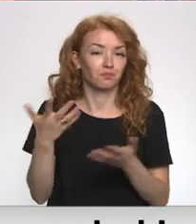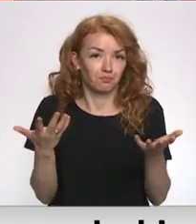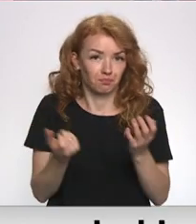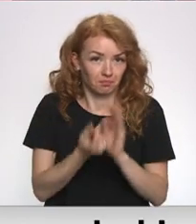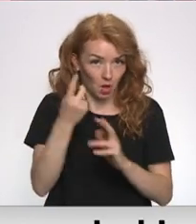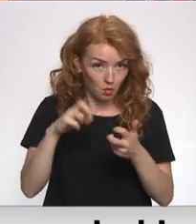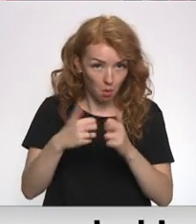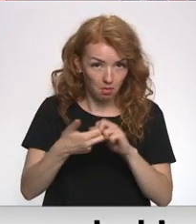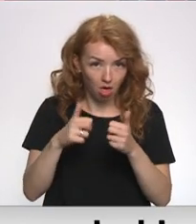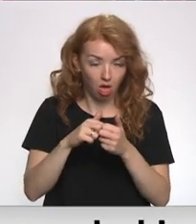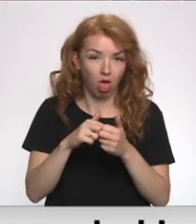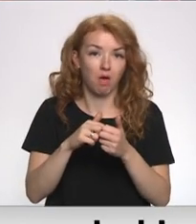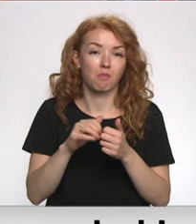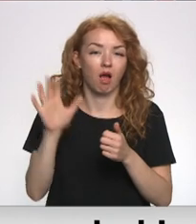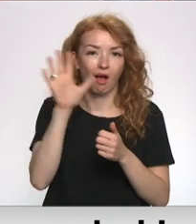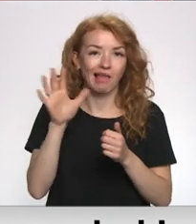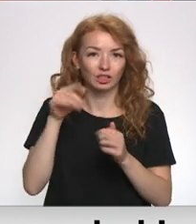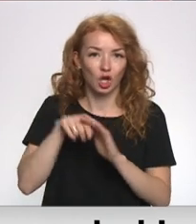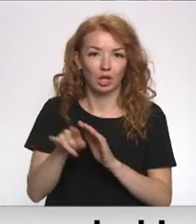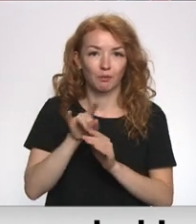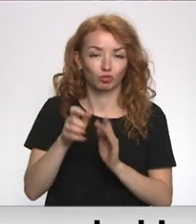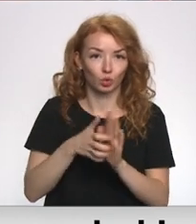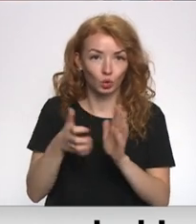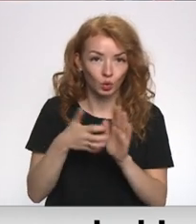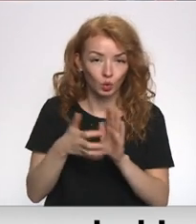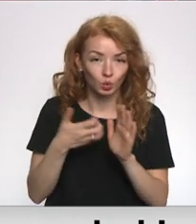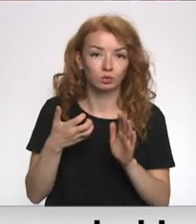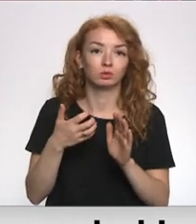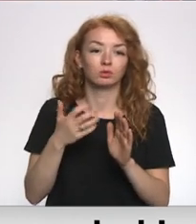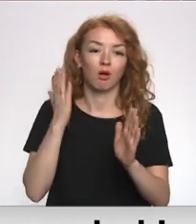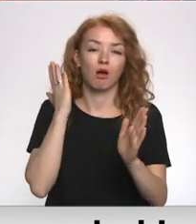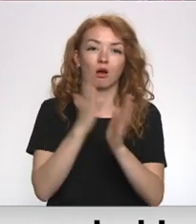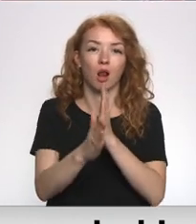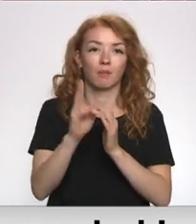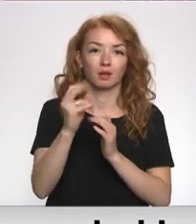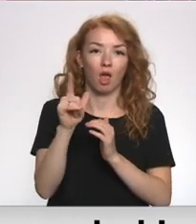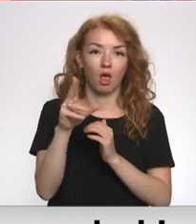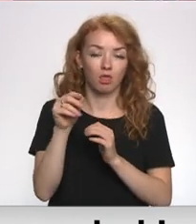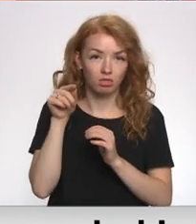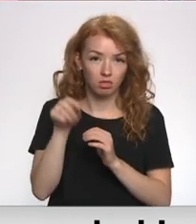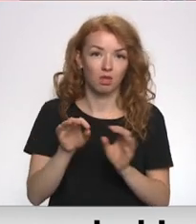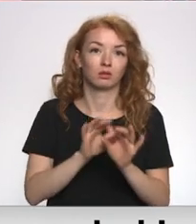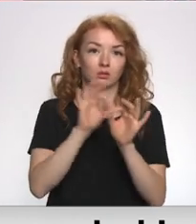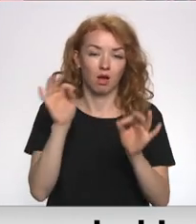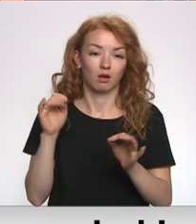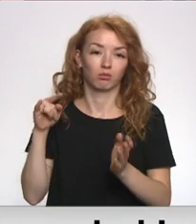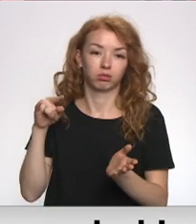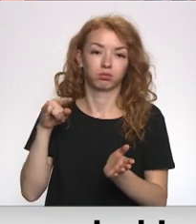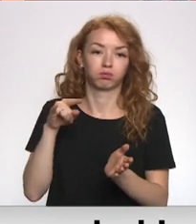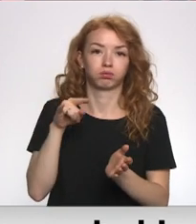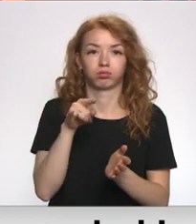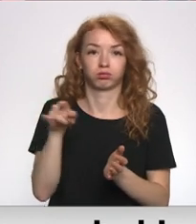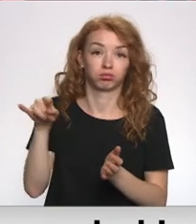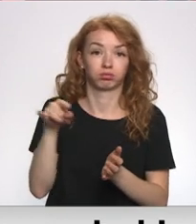ar lidmašīnu, ka nebija gaisas viņai. Un palidoja garām Ķelnei un tālāk sāk lidot vienkārši pat